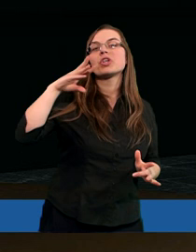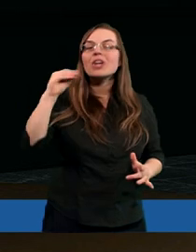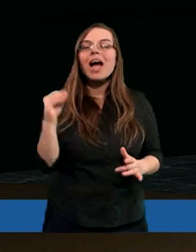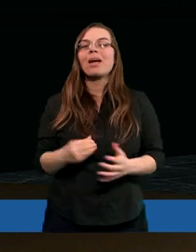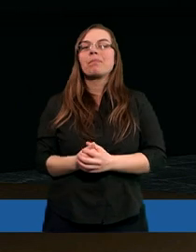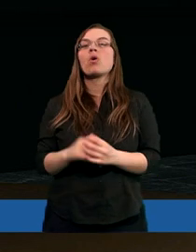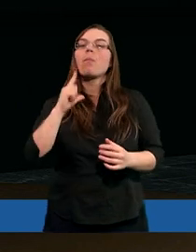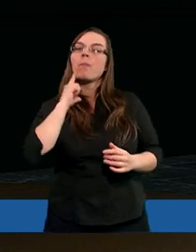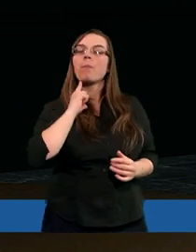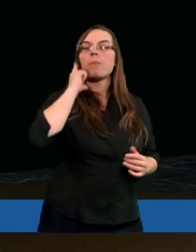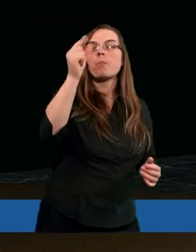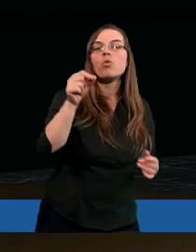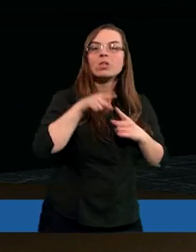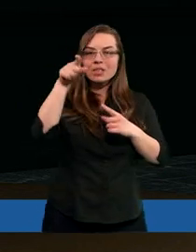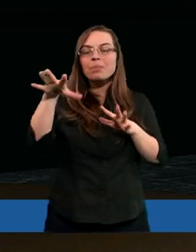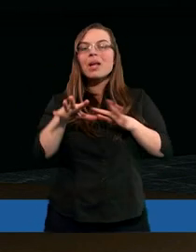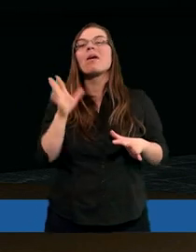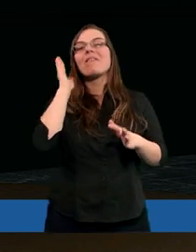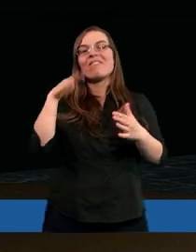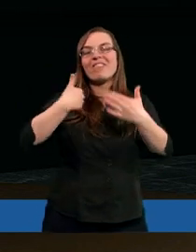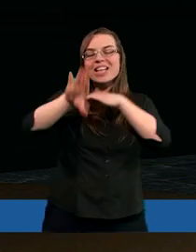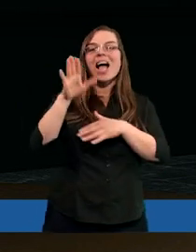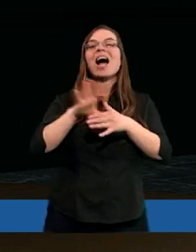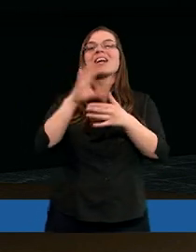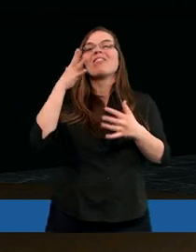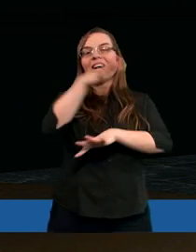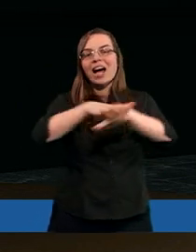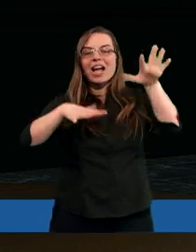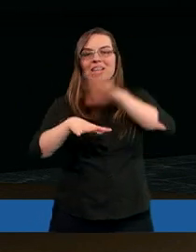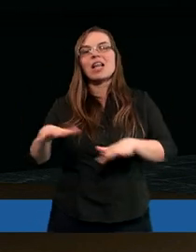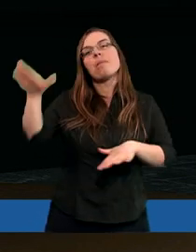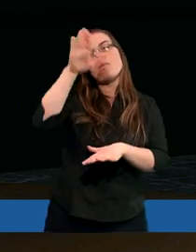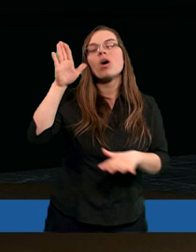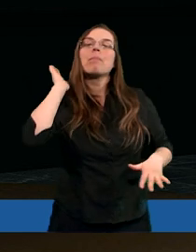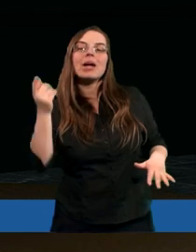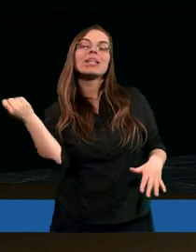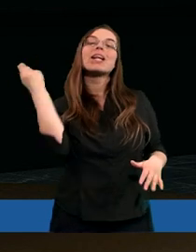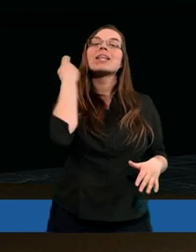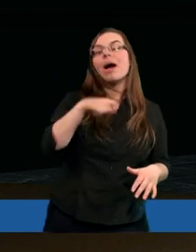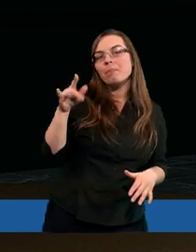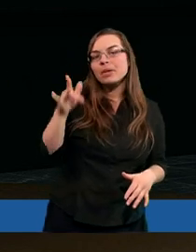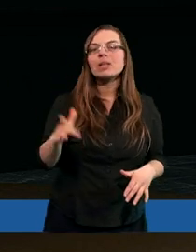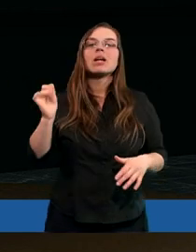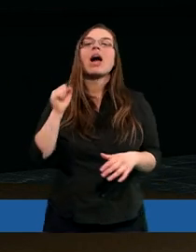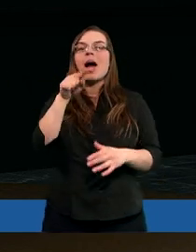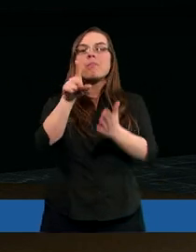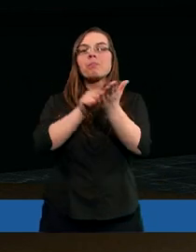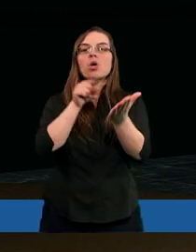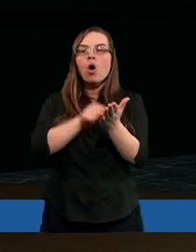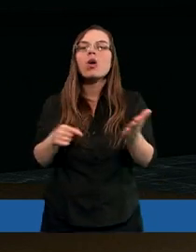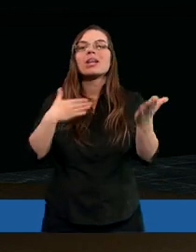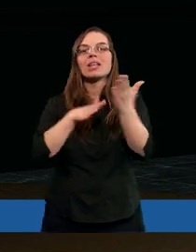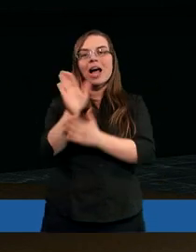pójdzie do Jerozolimy, będzie wydany w ręce pogan, będzie zabity, to Piotr